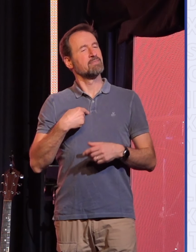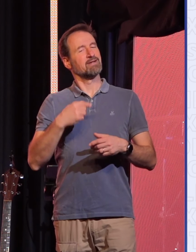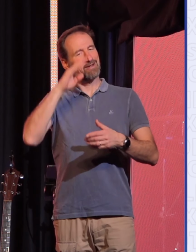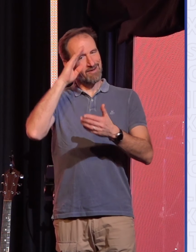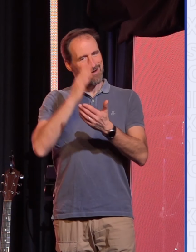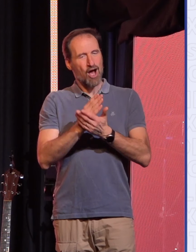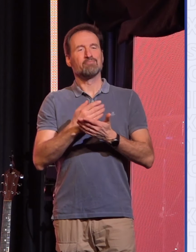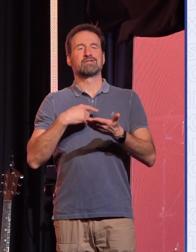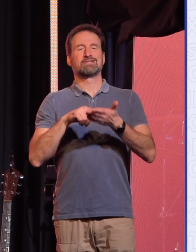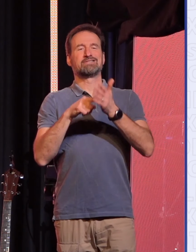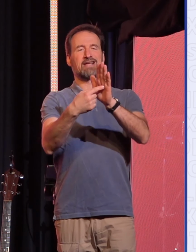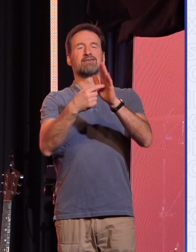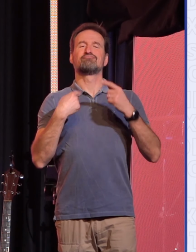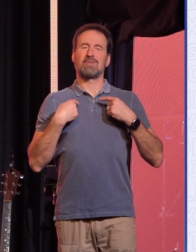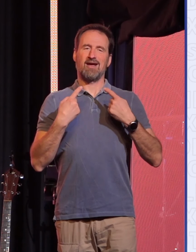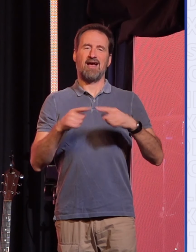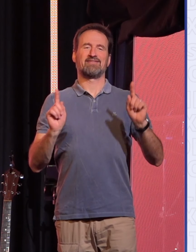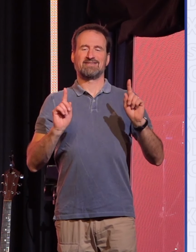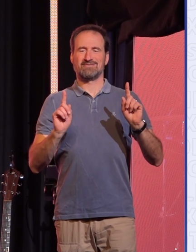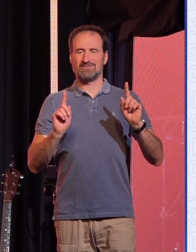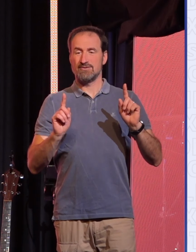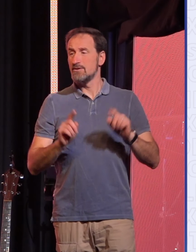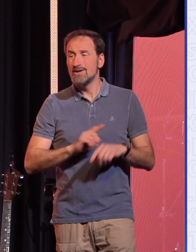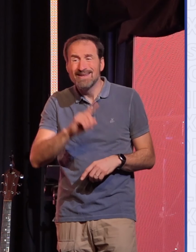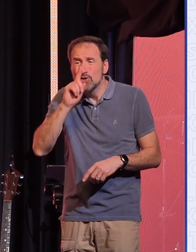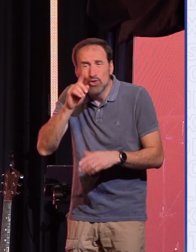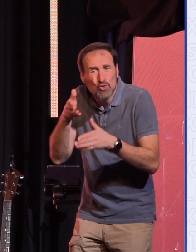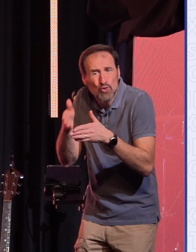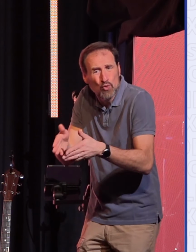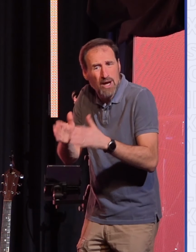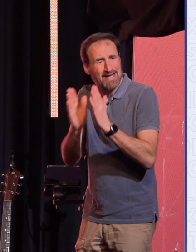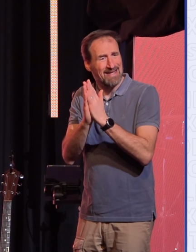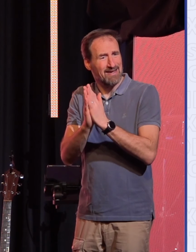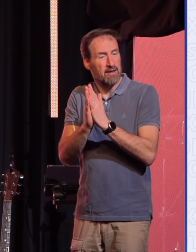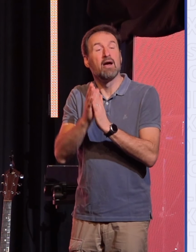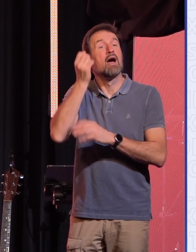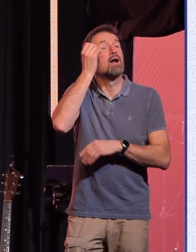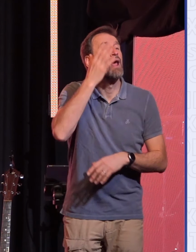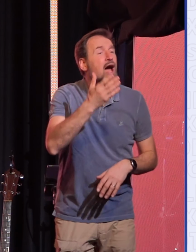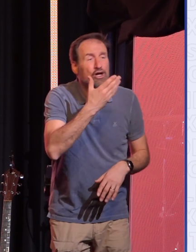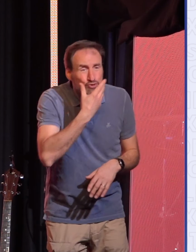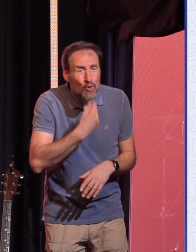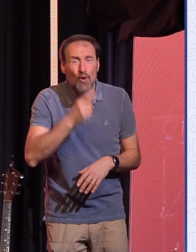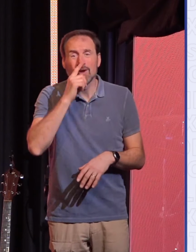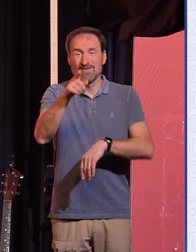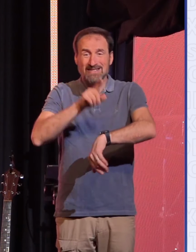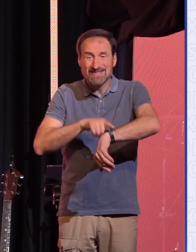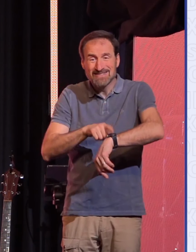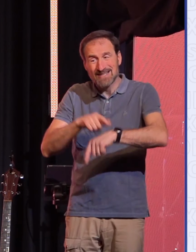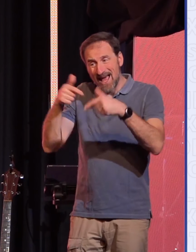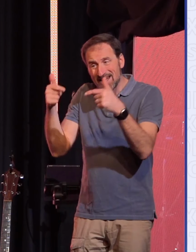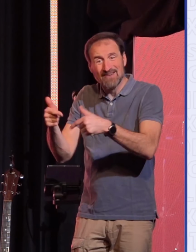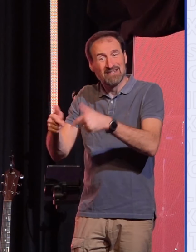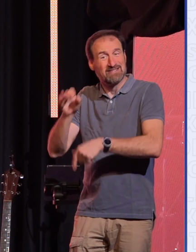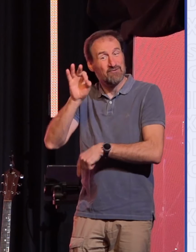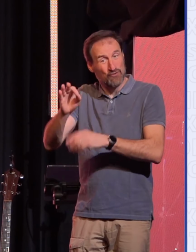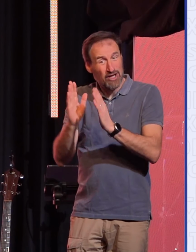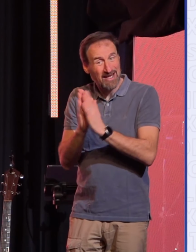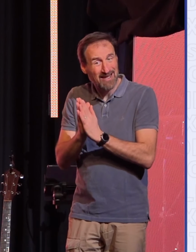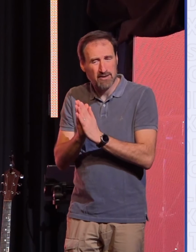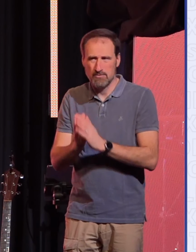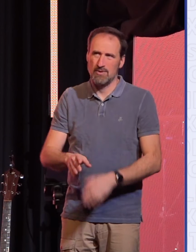Und es ist nicht immer nur die Kirche. Natürlich, wir haben viel Zeit. Es ist cool, wenn man die Zeit in die Kirche investiert. Aber Gottes Reich ist so